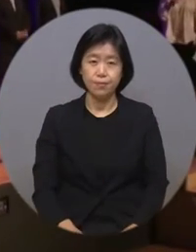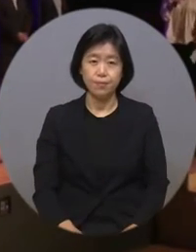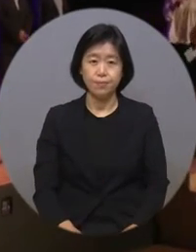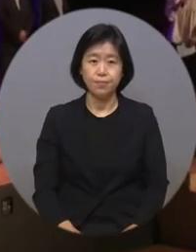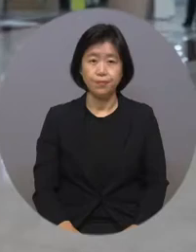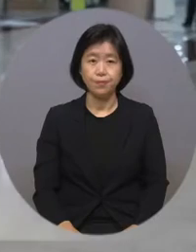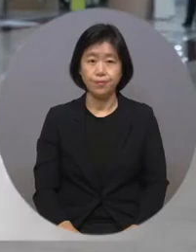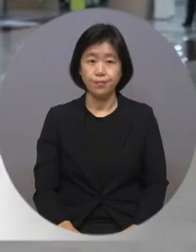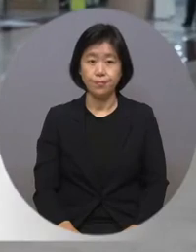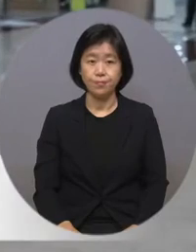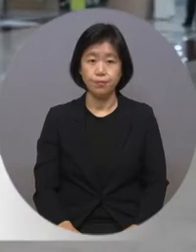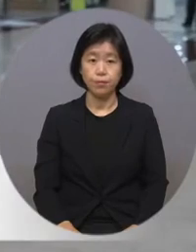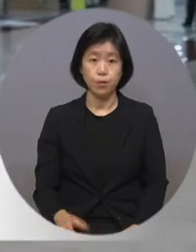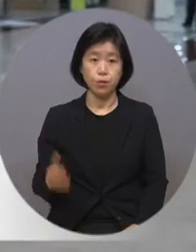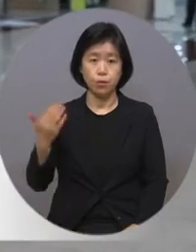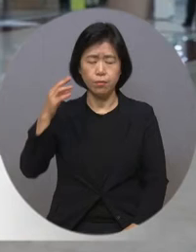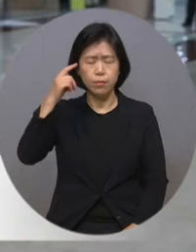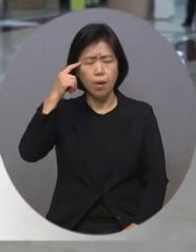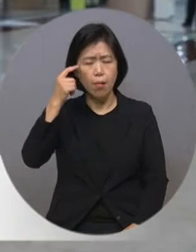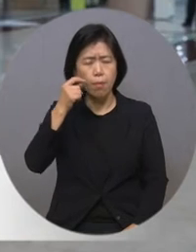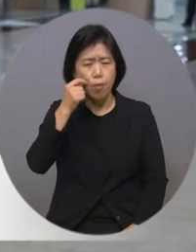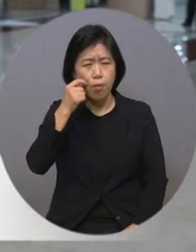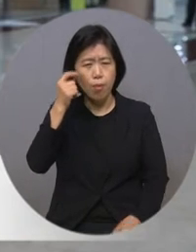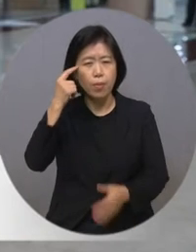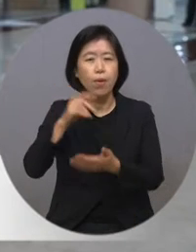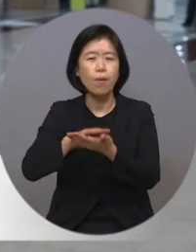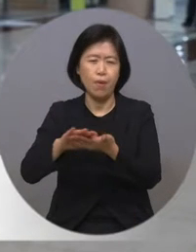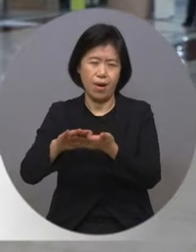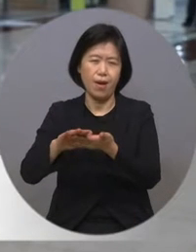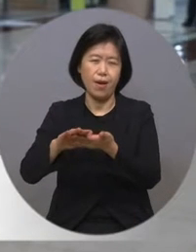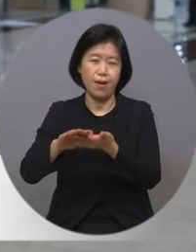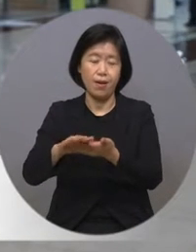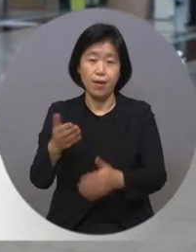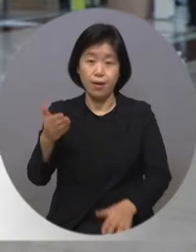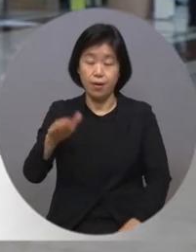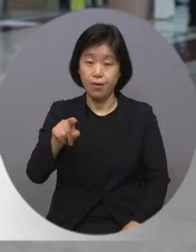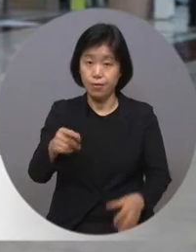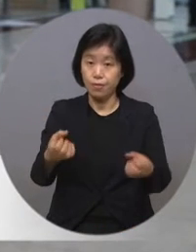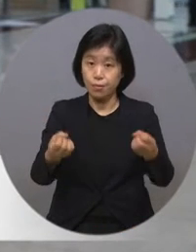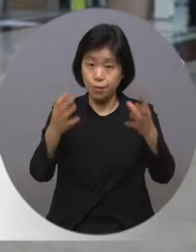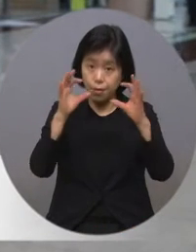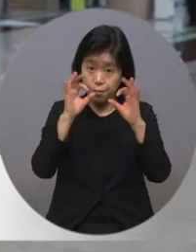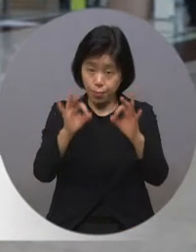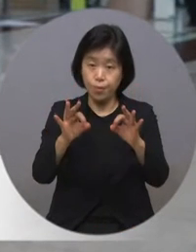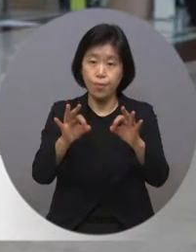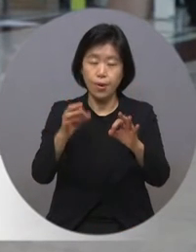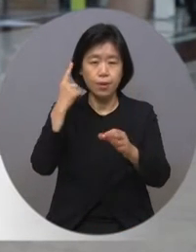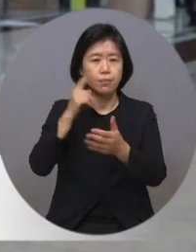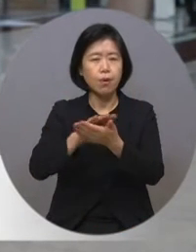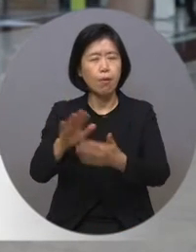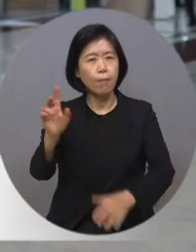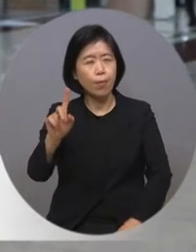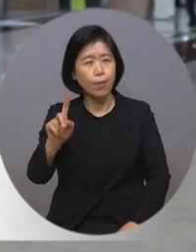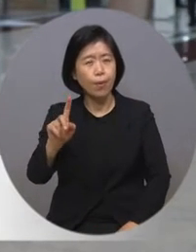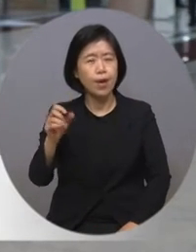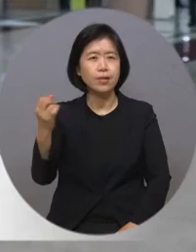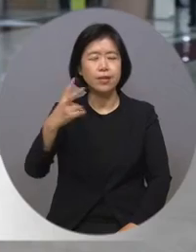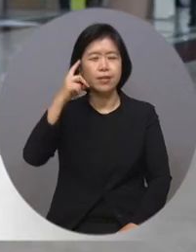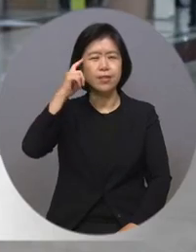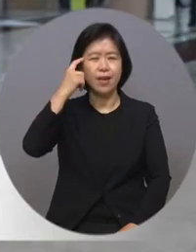되었습니다. 요즘 생각하지 못했던 평화, 그러나 이 공연을 통해서 평화가 무엇이고 또 다시 한번